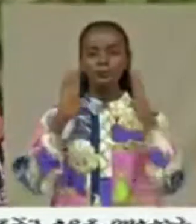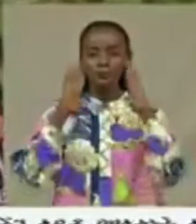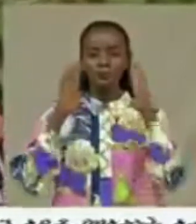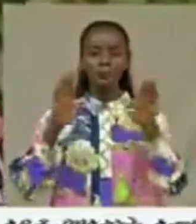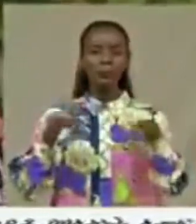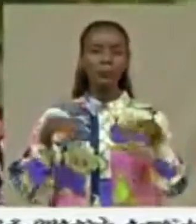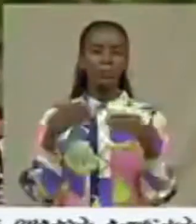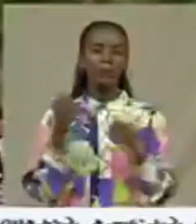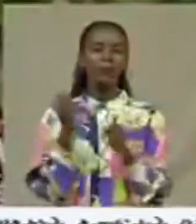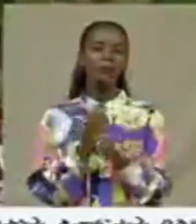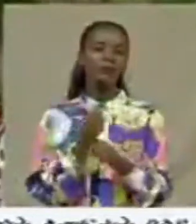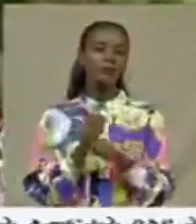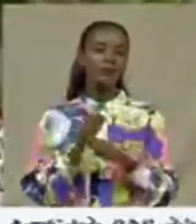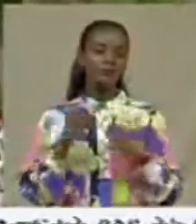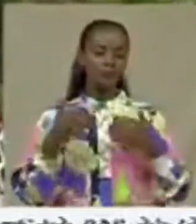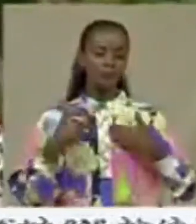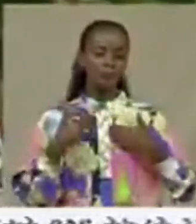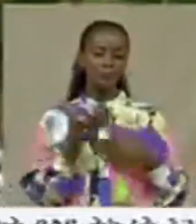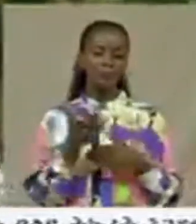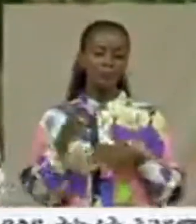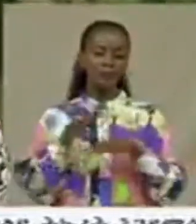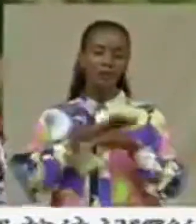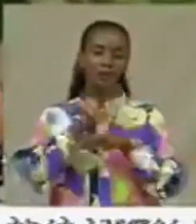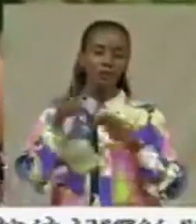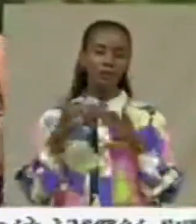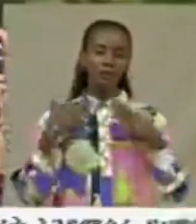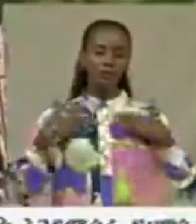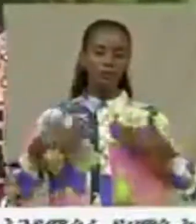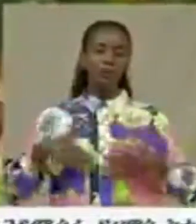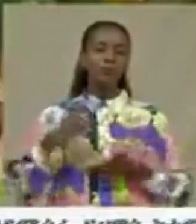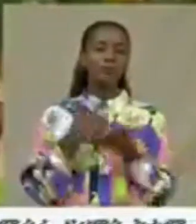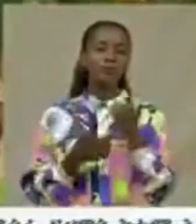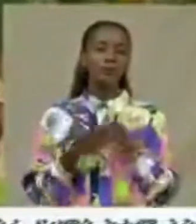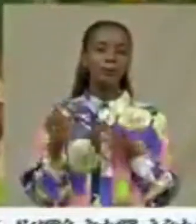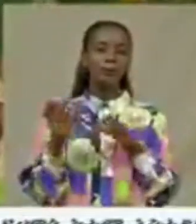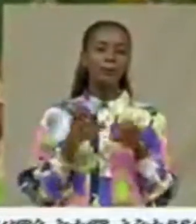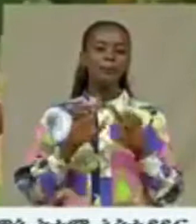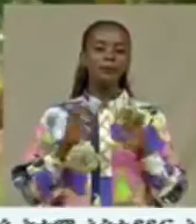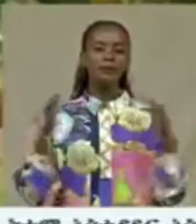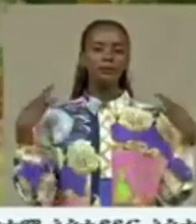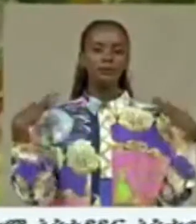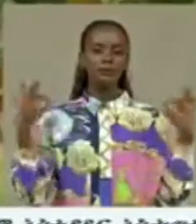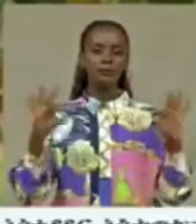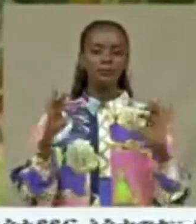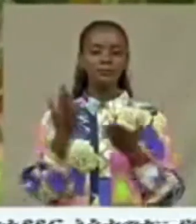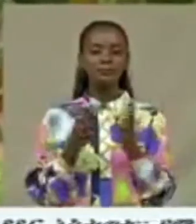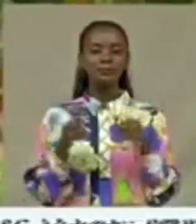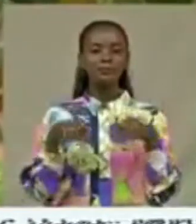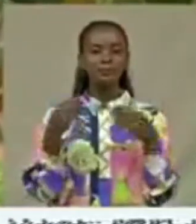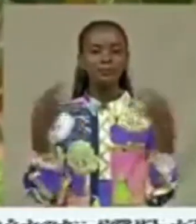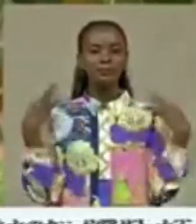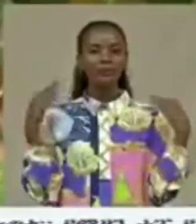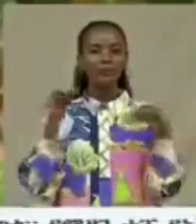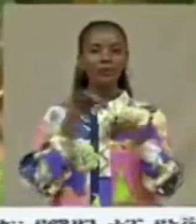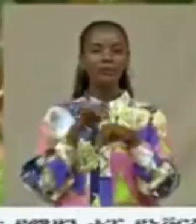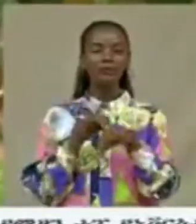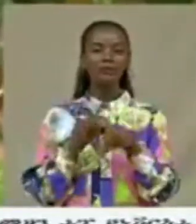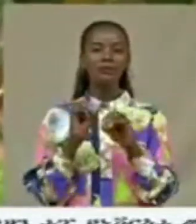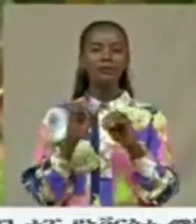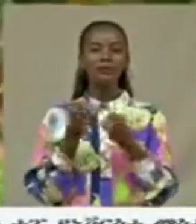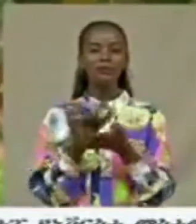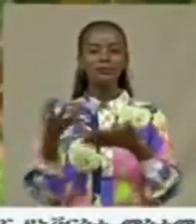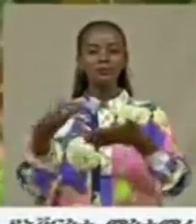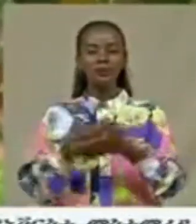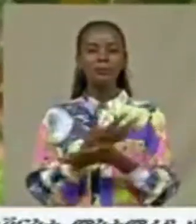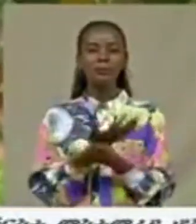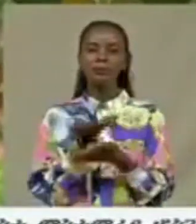ተሰጥቶ መሰራት ባለበት ጉዳይ ላይ ሁሉም አካላት ውይይት አድርጓል። በተለይ ከጤና አገልግሎት አሰጣጥ ጋር ተያይዞ ጤና ጣቢያዎች ምንም አይነት ግብዓት በውስጣቸው የለም።